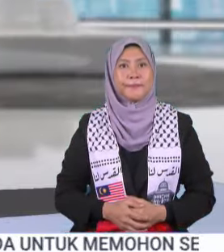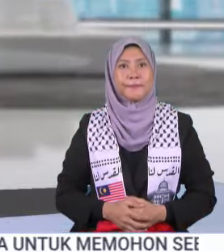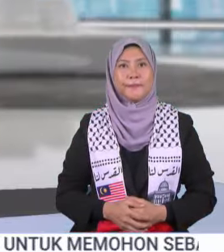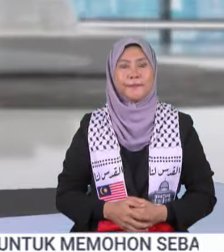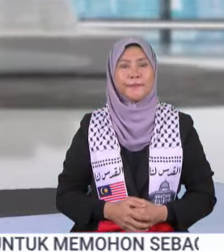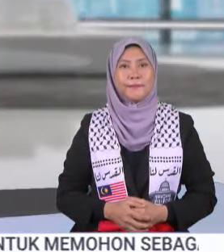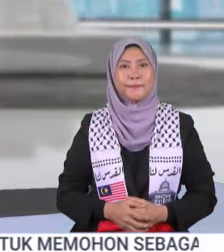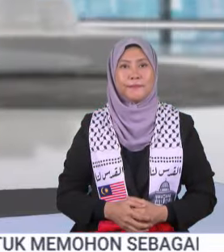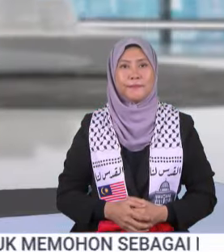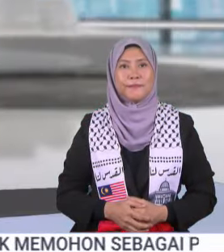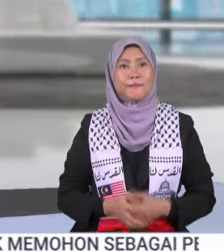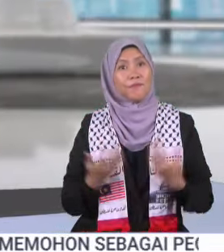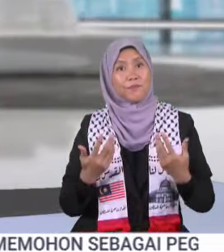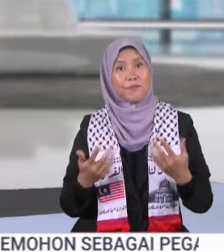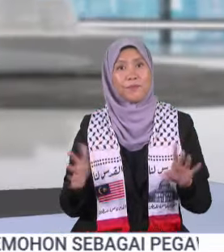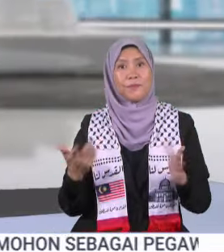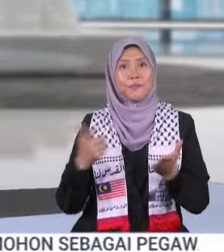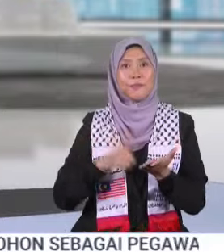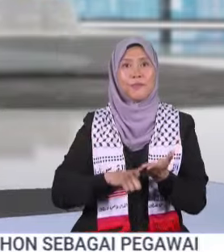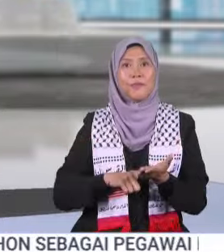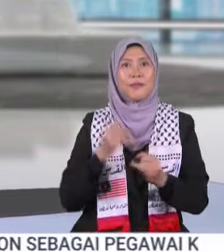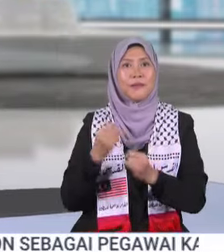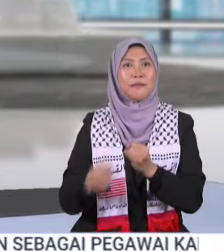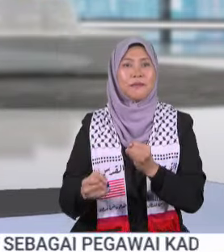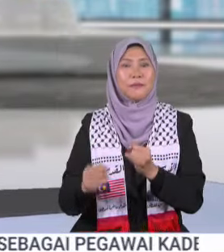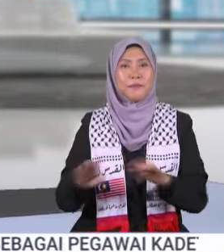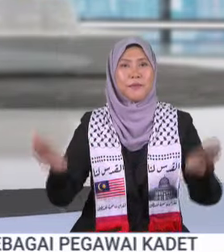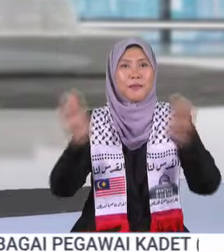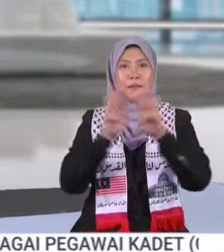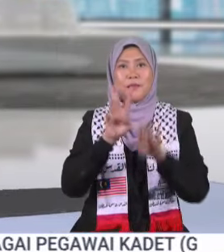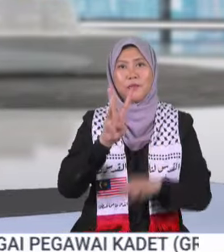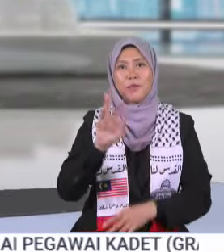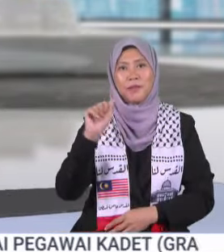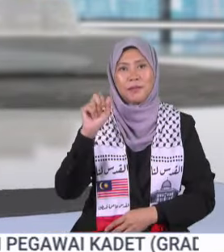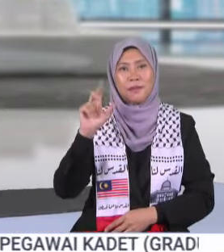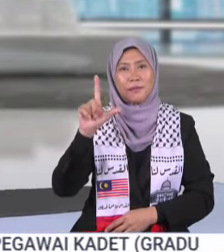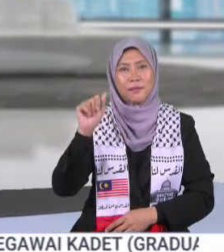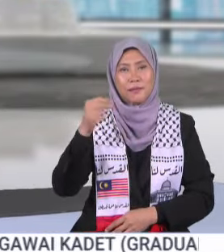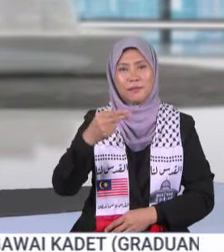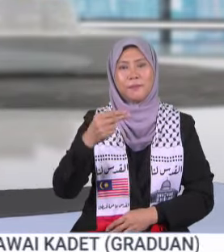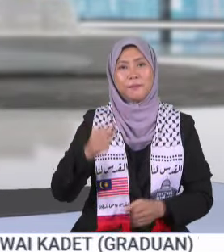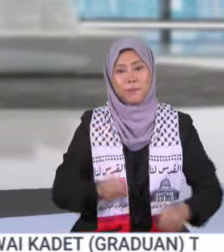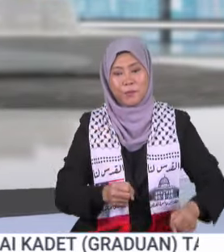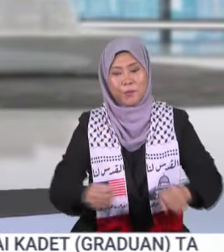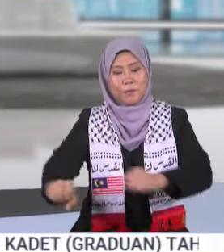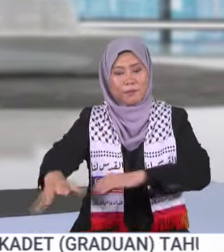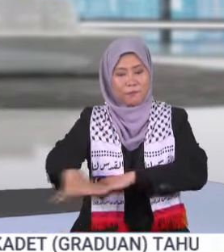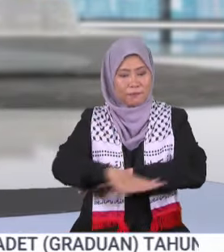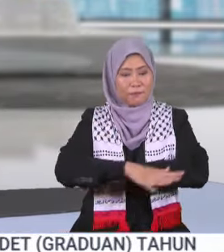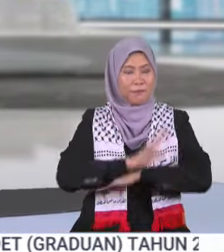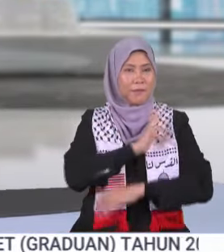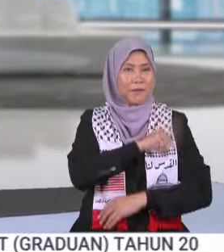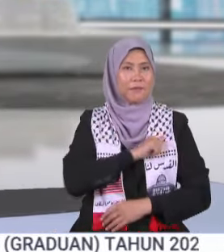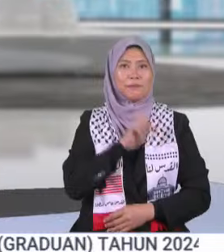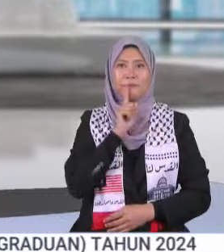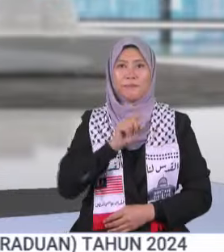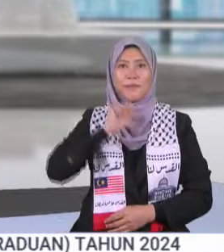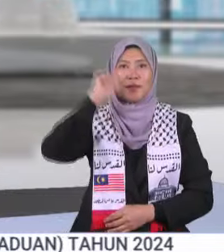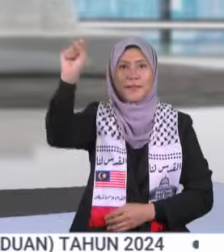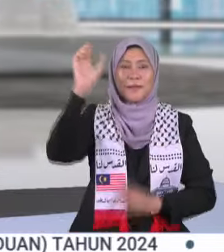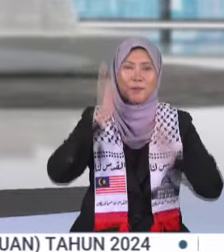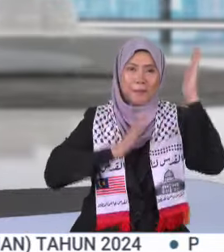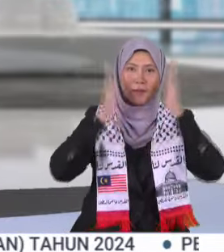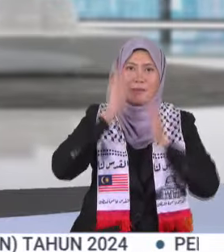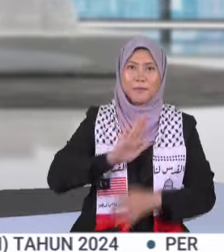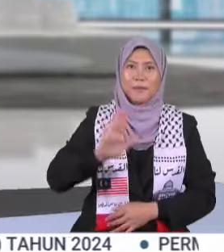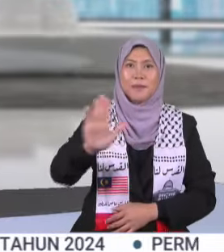2023 baik saudara laporan itu mengakhiri berita wilayah dari sungai ke Segara Palestin pasti merdeka Malaysia